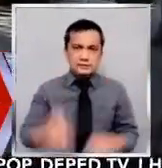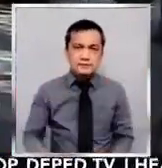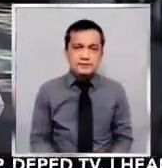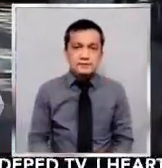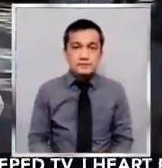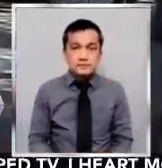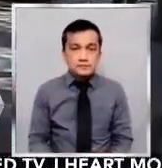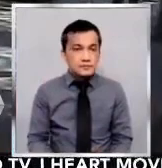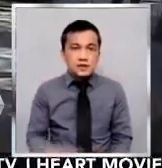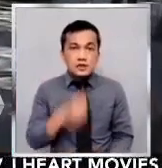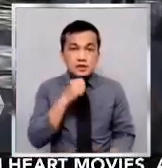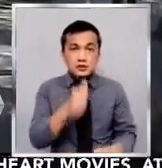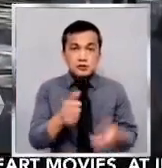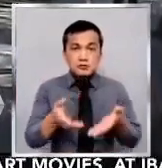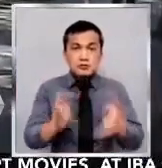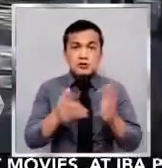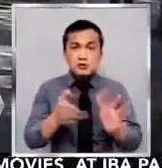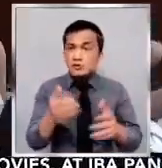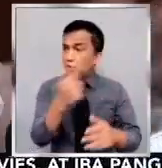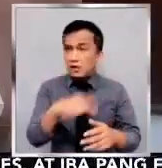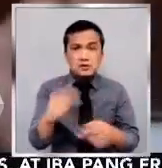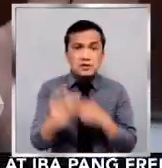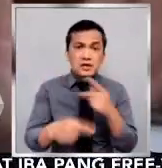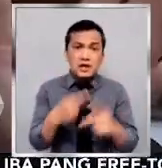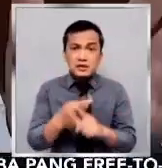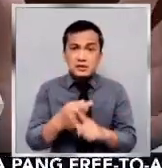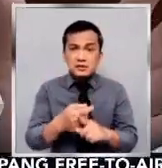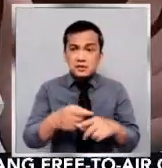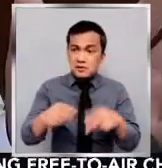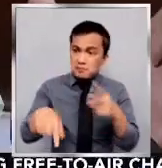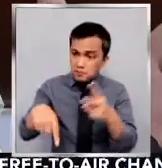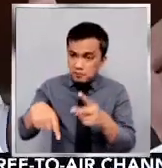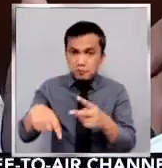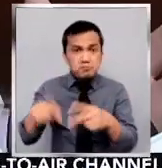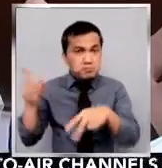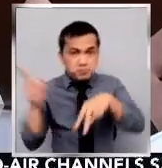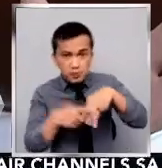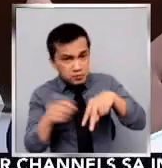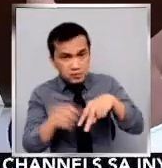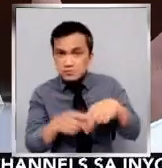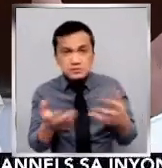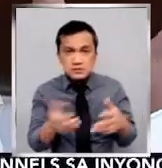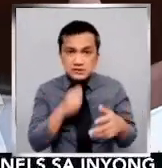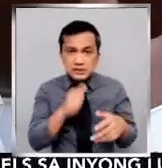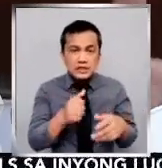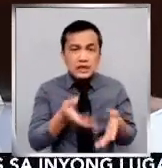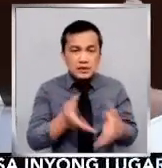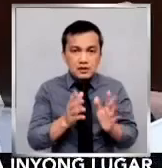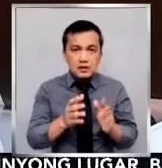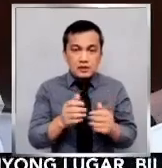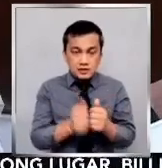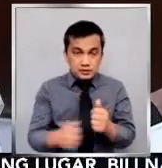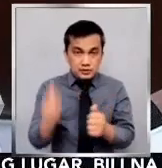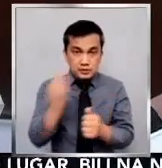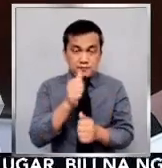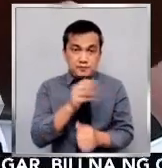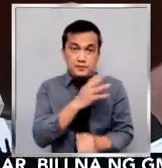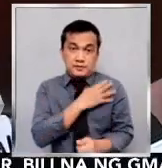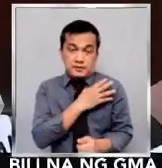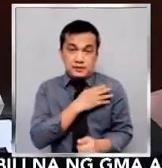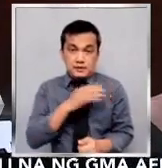anumang klase ng pananakit o hazing. Nagbigay na rin daw si Chief PNP Eliazar ng direktiba na repasuhin ng mga